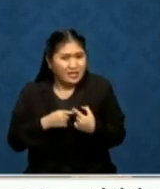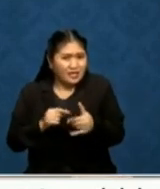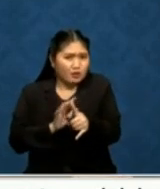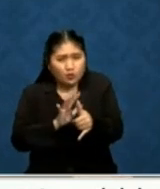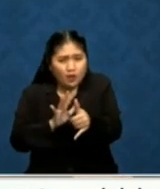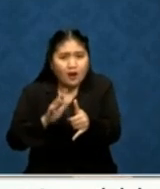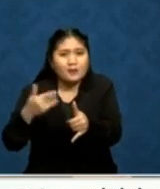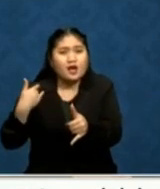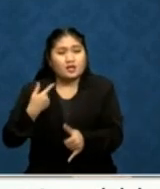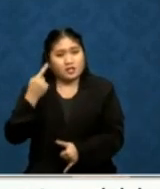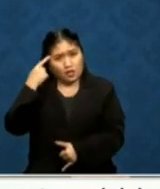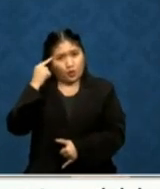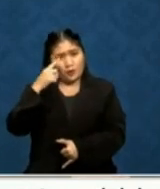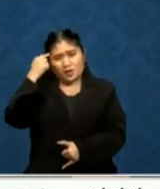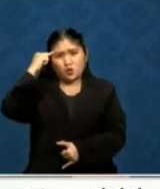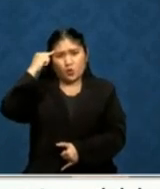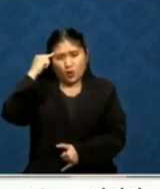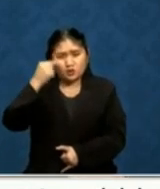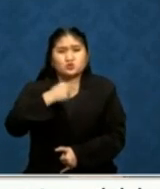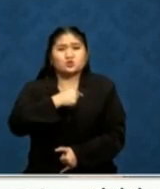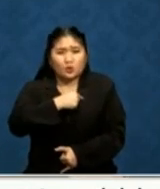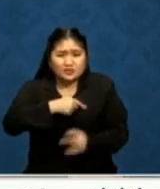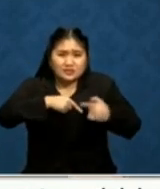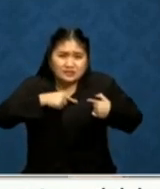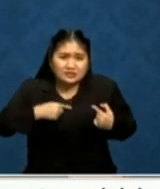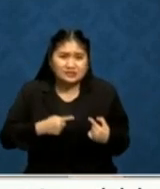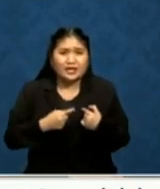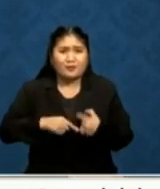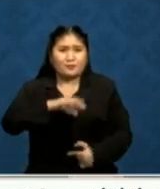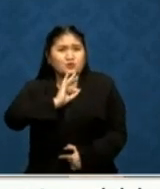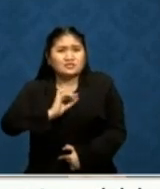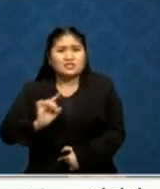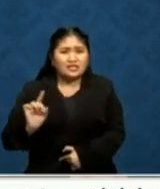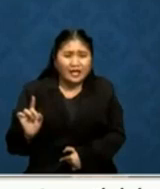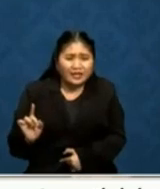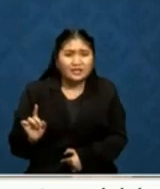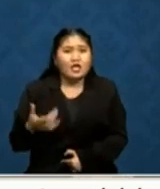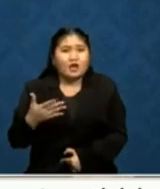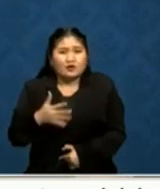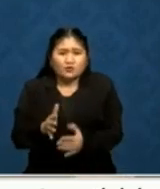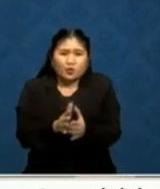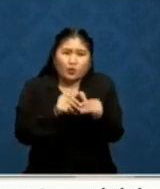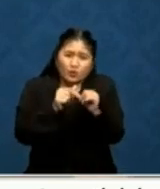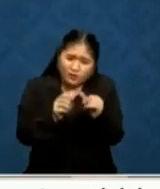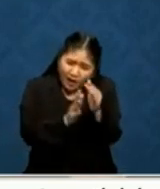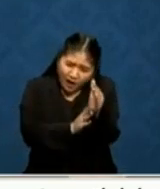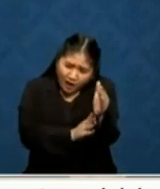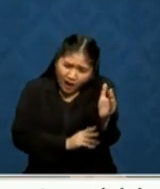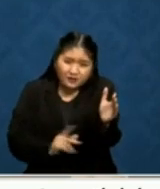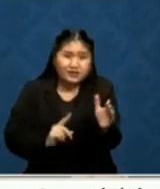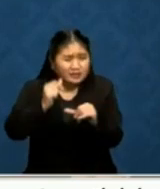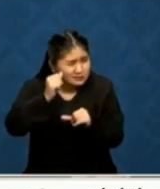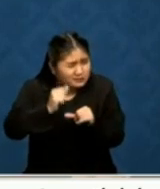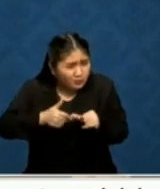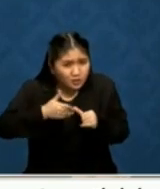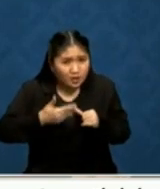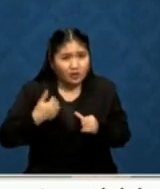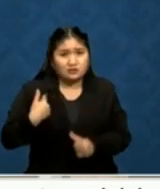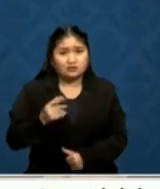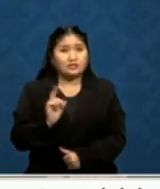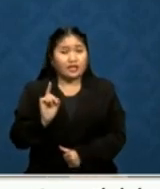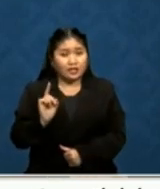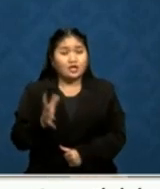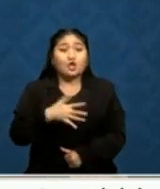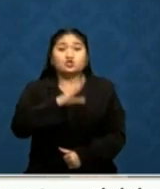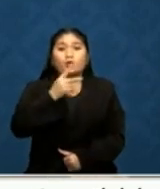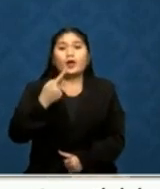ถรู้ได้เลยนะคะว่าบาดแผลทางใจของผู้ที่ถูกกระทำนั้นมันจะทิ้งร่องรอยไว้นานแค่ไหนท่านลองคิดดูนะคะว่าถ้าเกิดท่านไปเดินไป